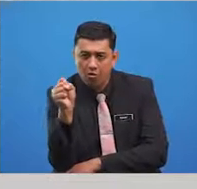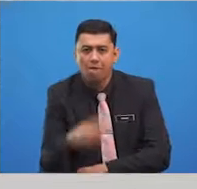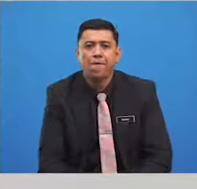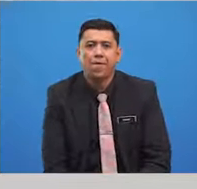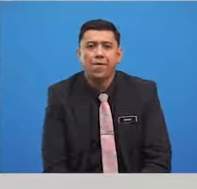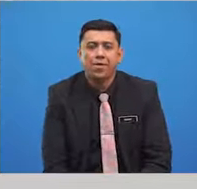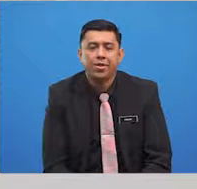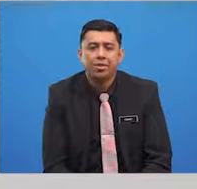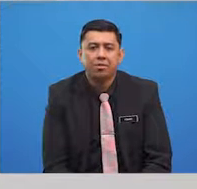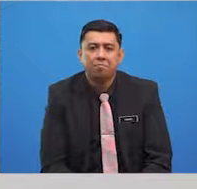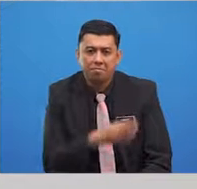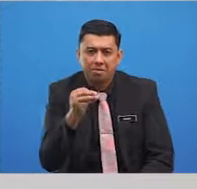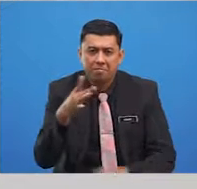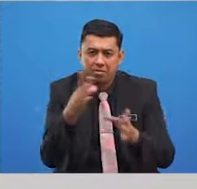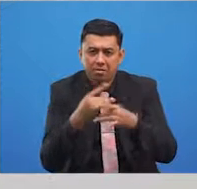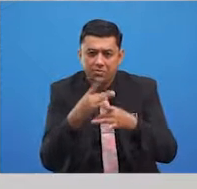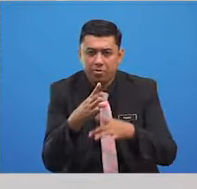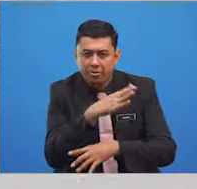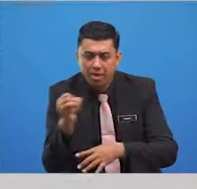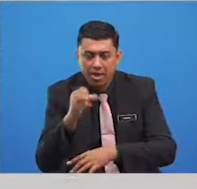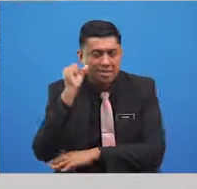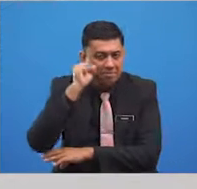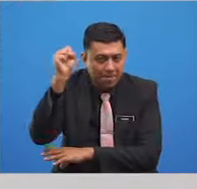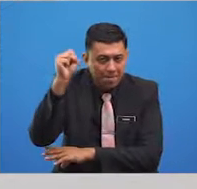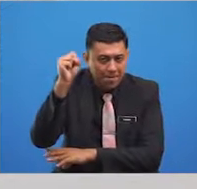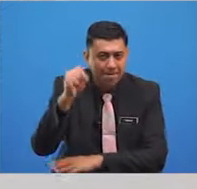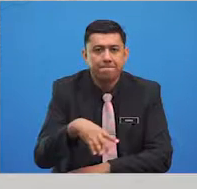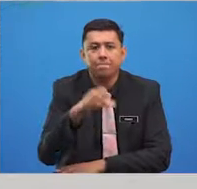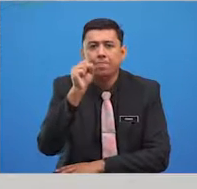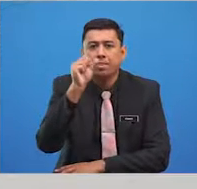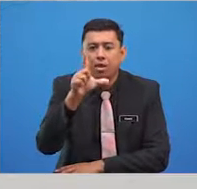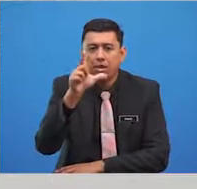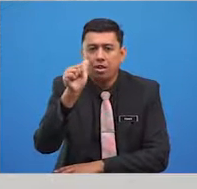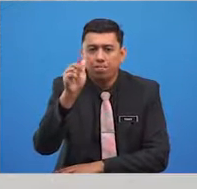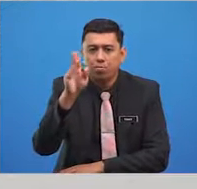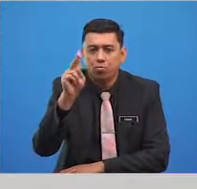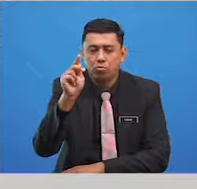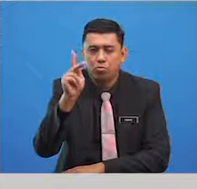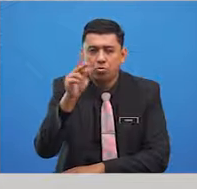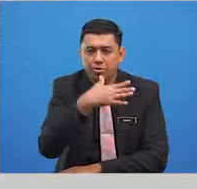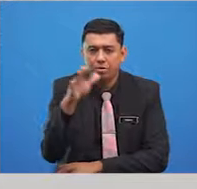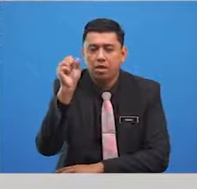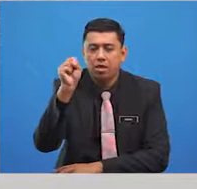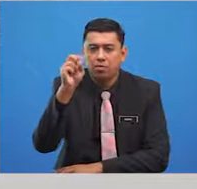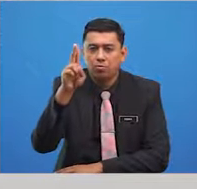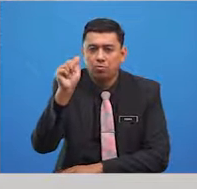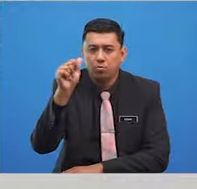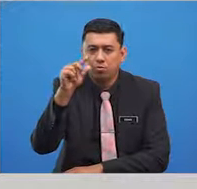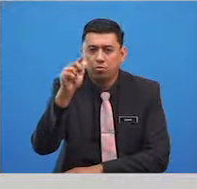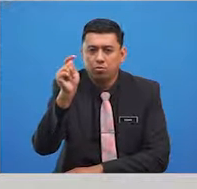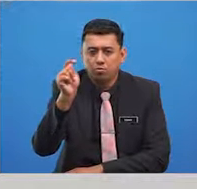Sadong Sarawak dan Delta Labuk Sagut terletak di daerah Beluran, bahagian Sandakan Sabah.